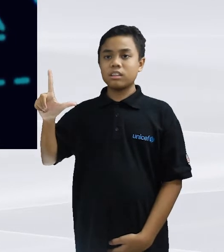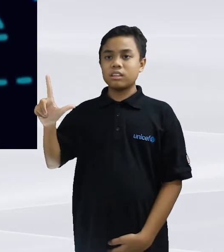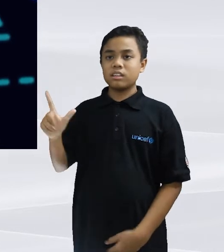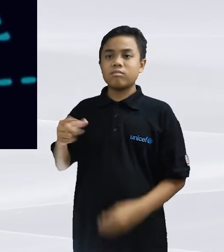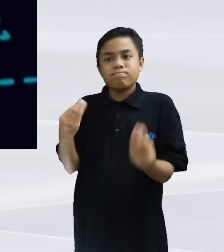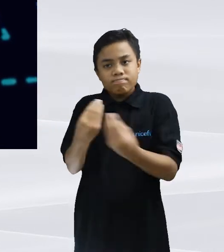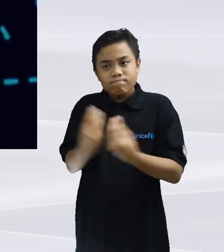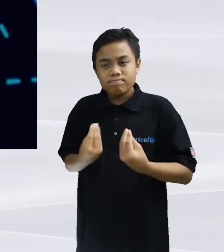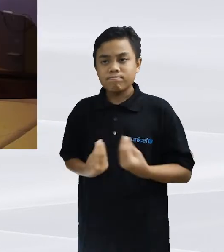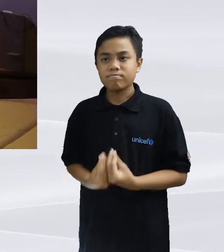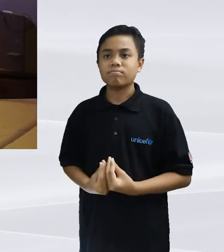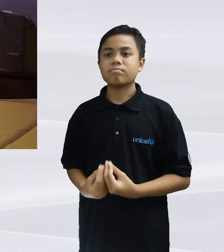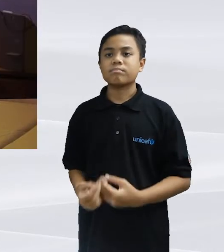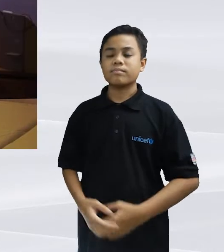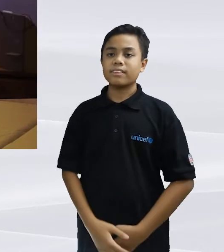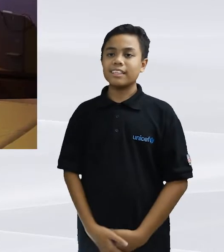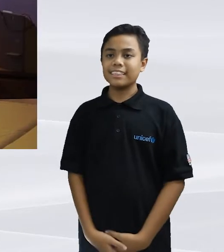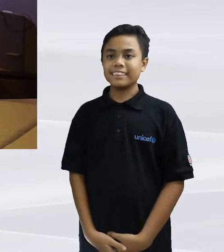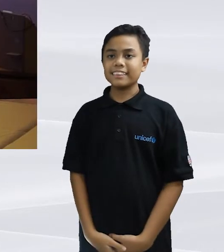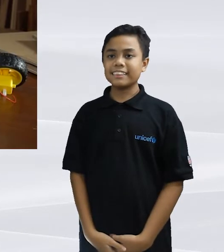nilai bacaan.